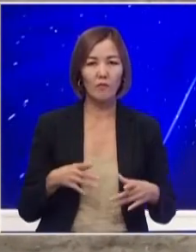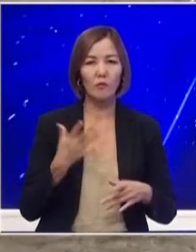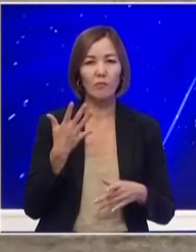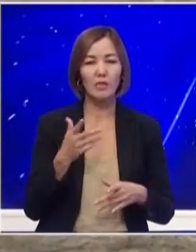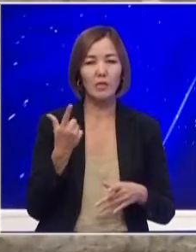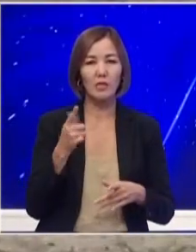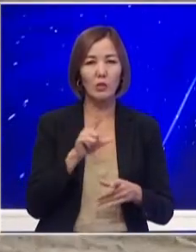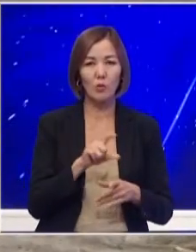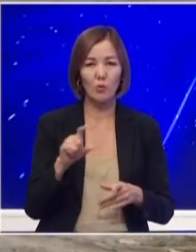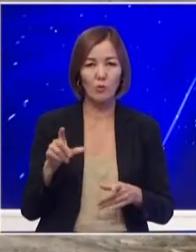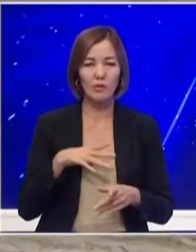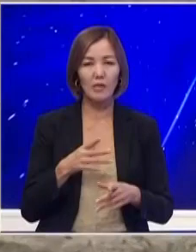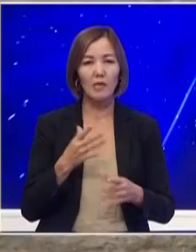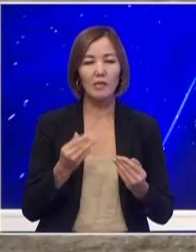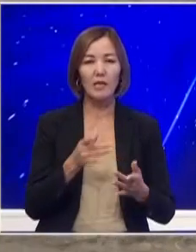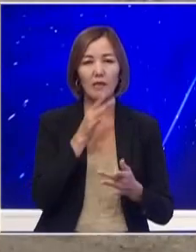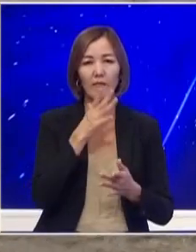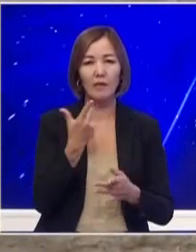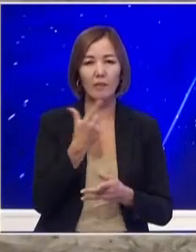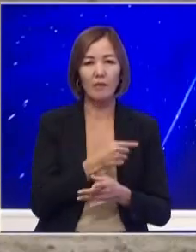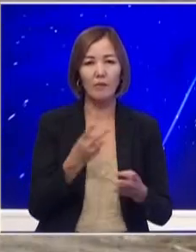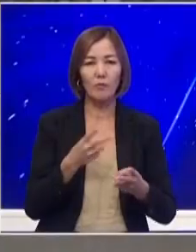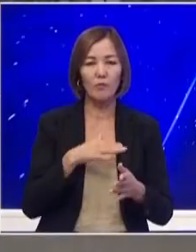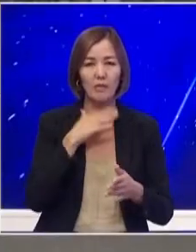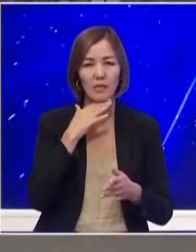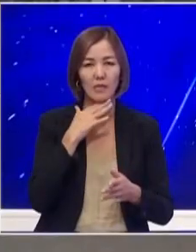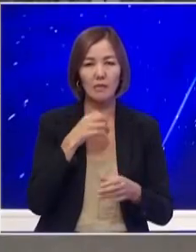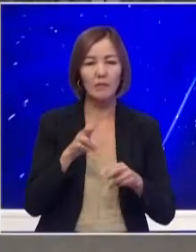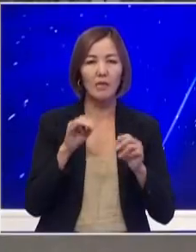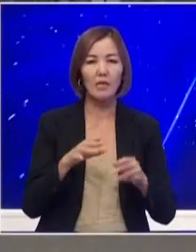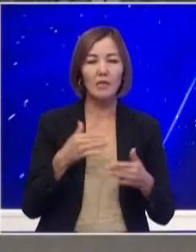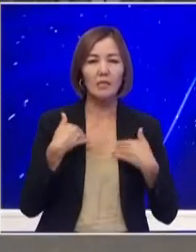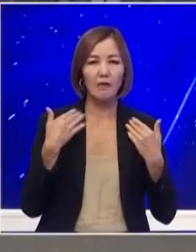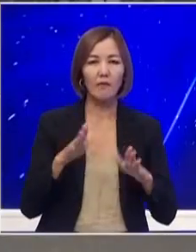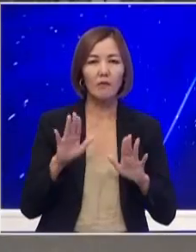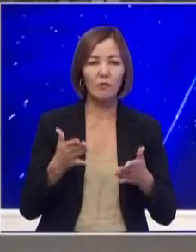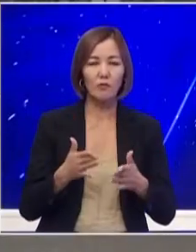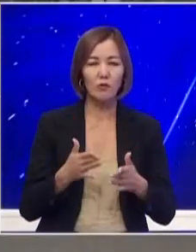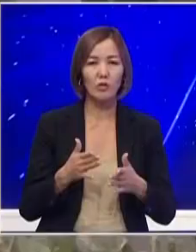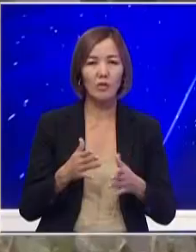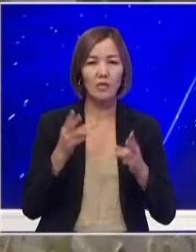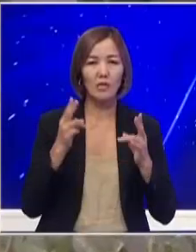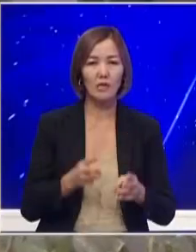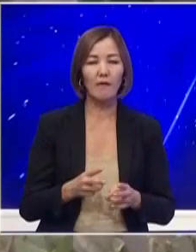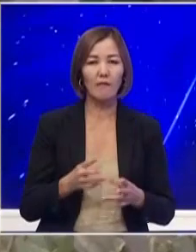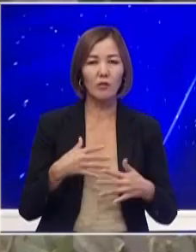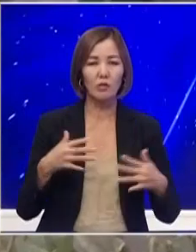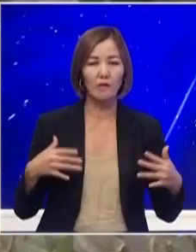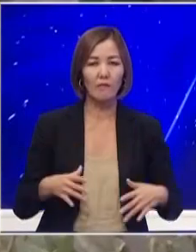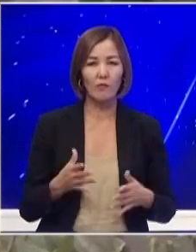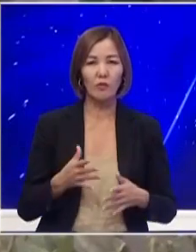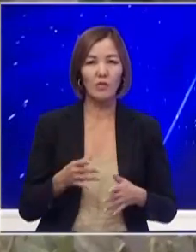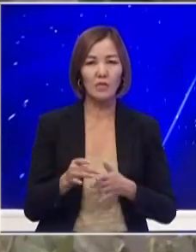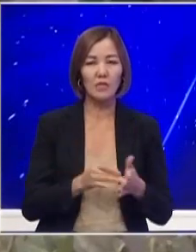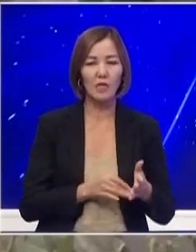5 доз. В настоящее время необходимых препаратов в области достаточно. Специалисты советуют в случае травм, полученных от животных, промыть